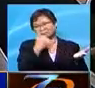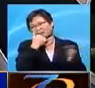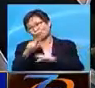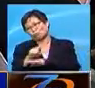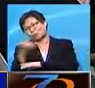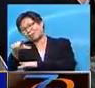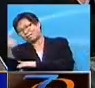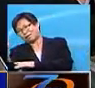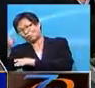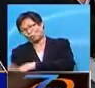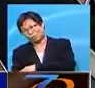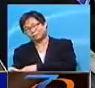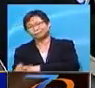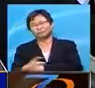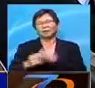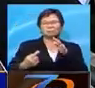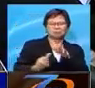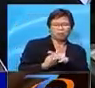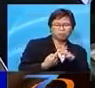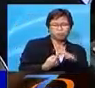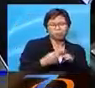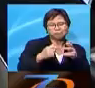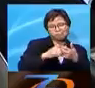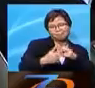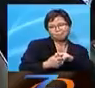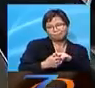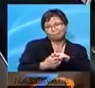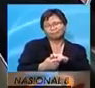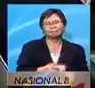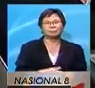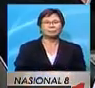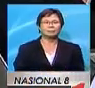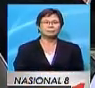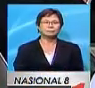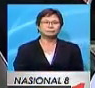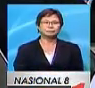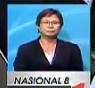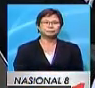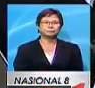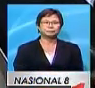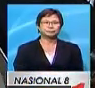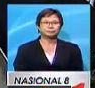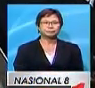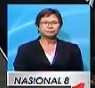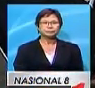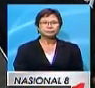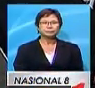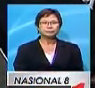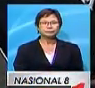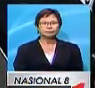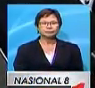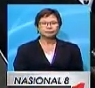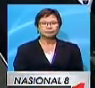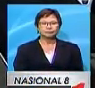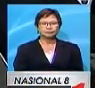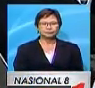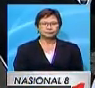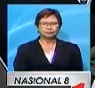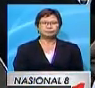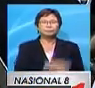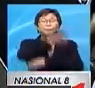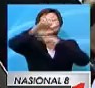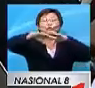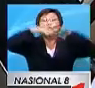guna dan akan menimbulkan masalah kepada pengundi seterusnya para